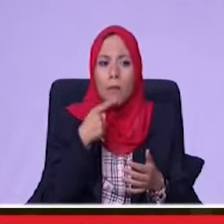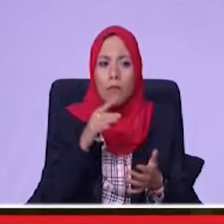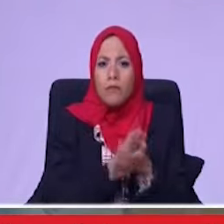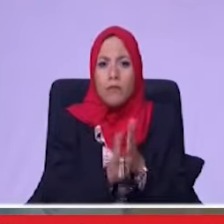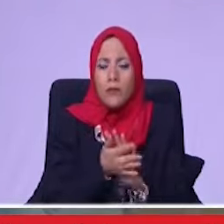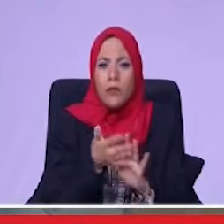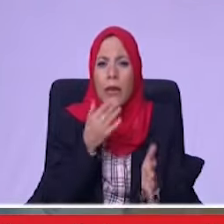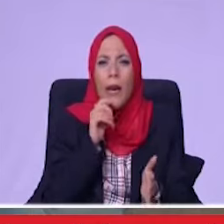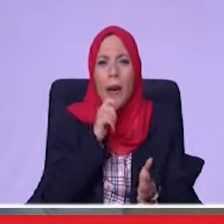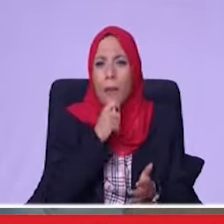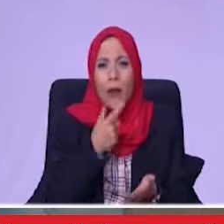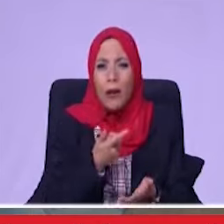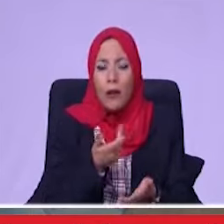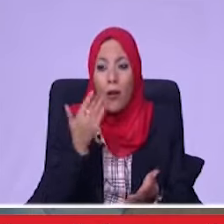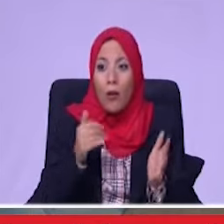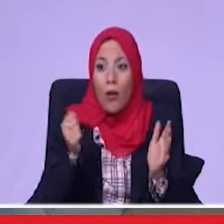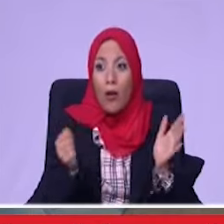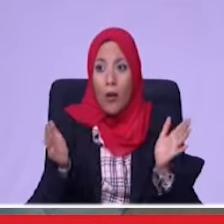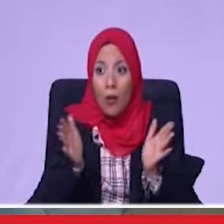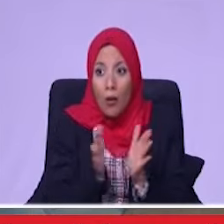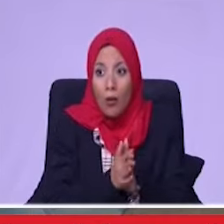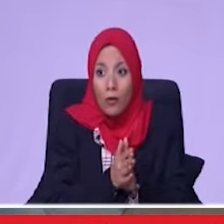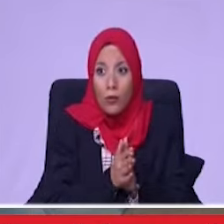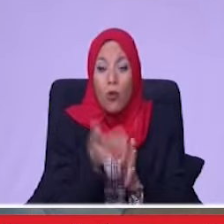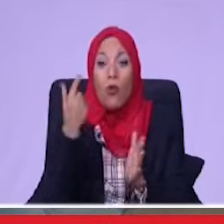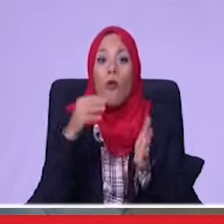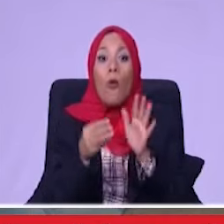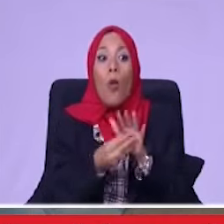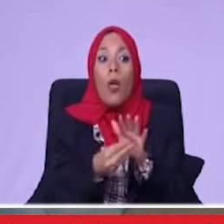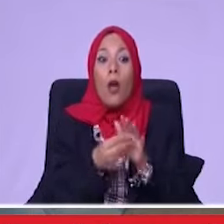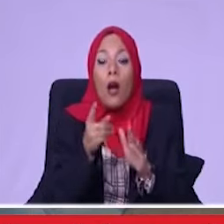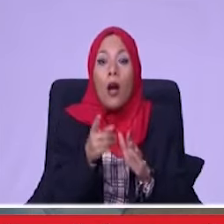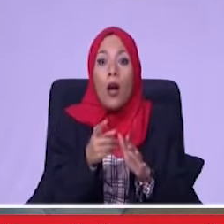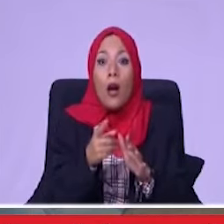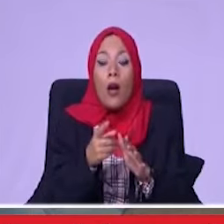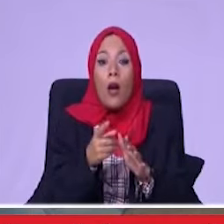افهم ايه اللي حصل. الحادثه ما حصلت بقى في كليه كانت تجاره حلوان.